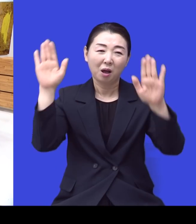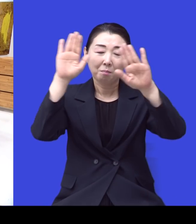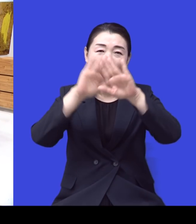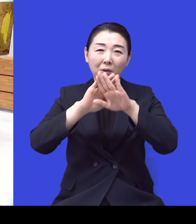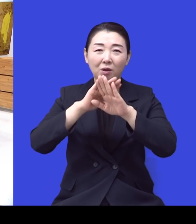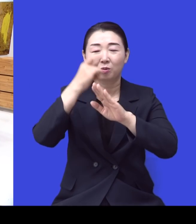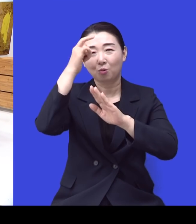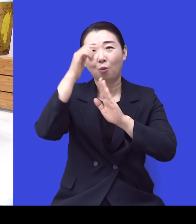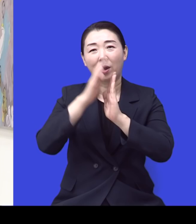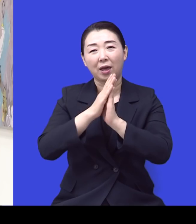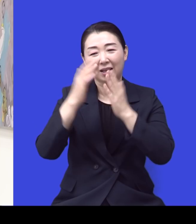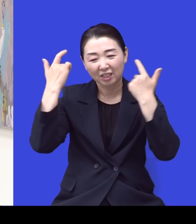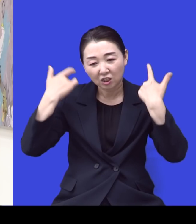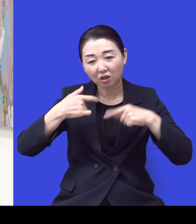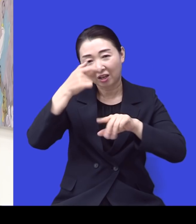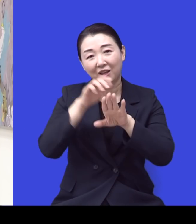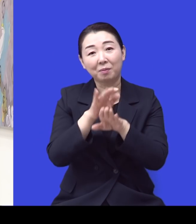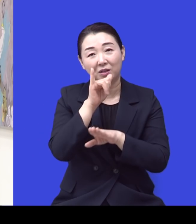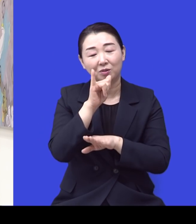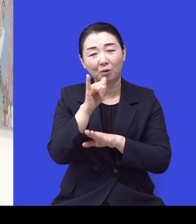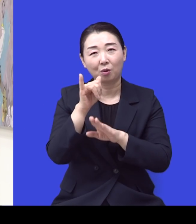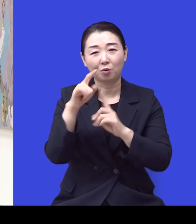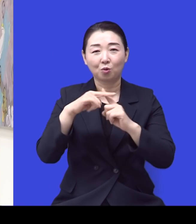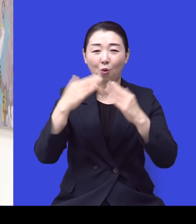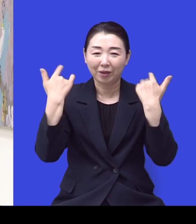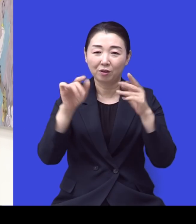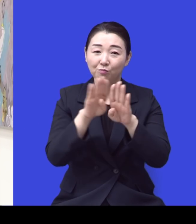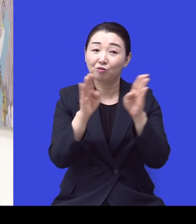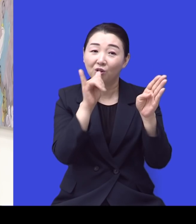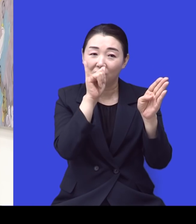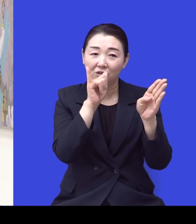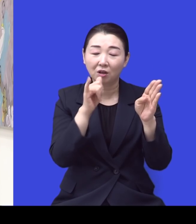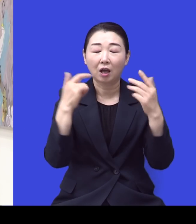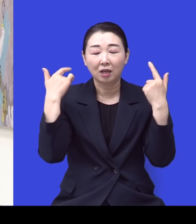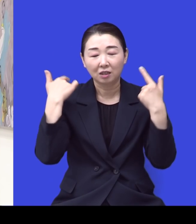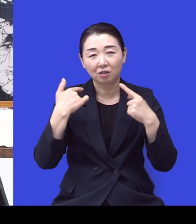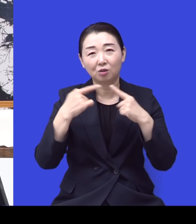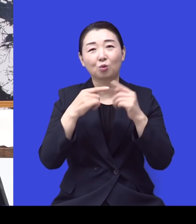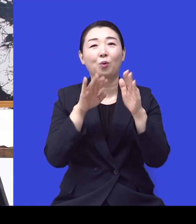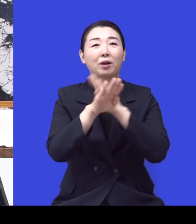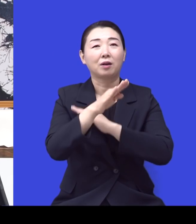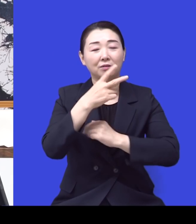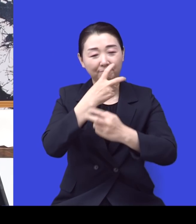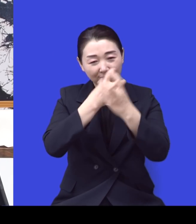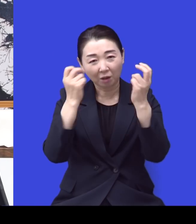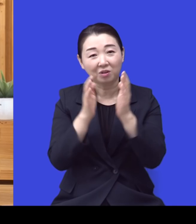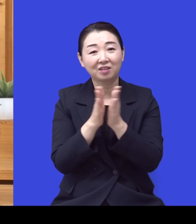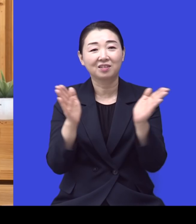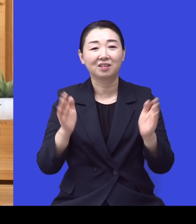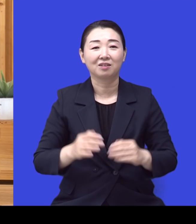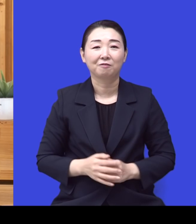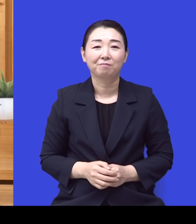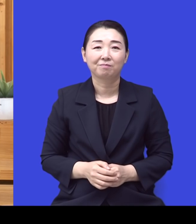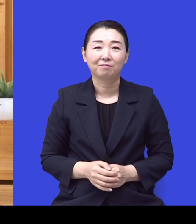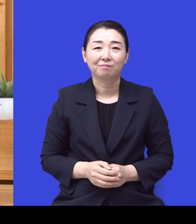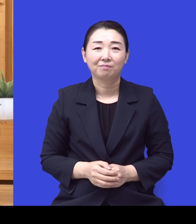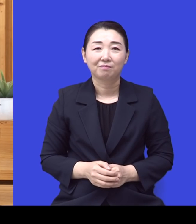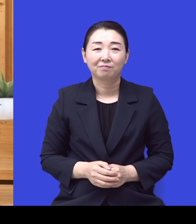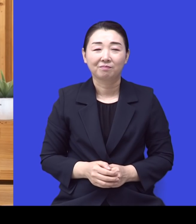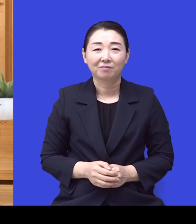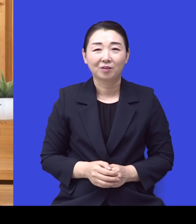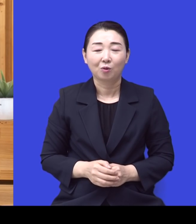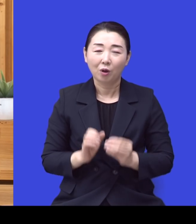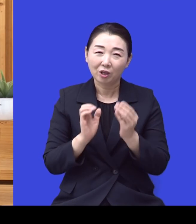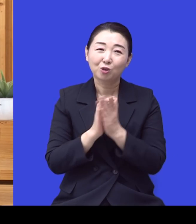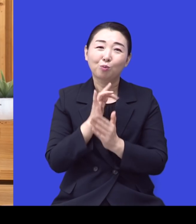있었거든요. 네. 교회 문이 늘 열려 있었잖아요. 네. 네. 늘 교회 가서 주무시기 시작하고 아, 할 수 있는 게 기도하시면서. 네, 그게밖에